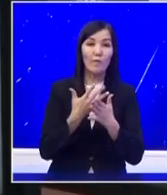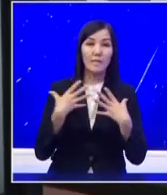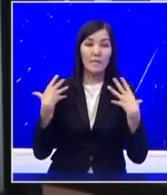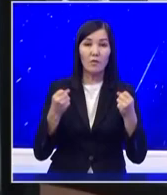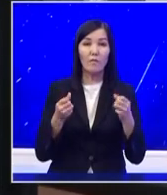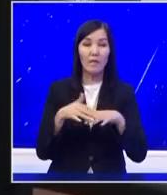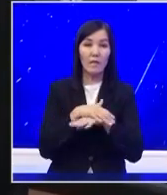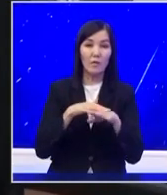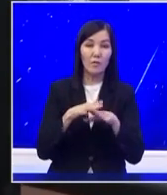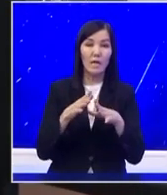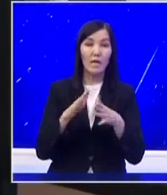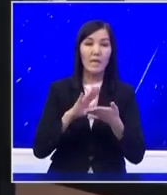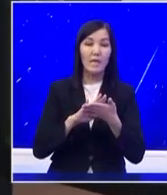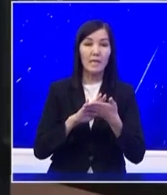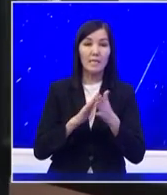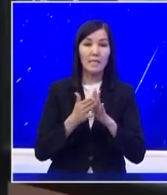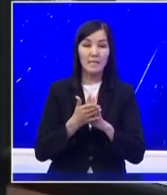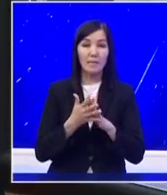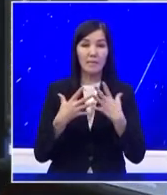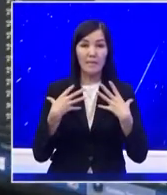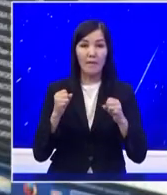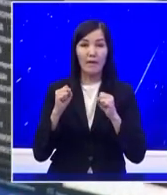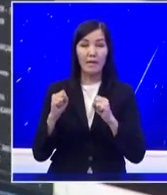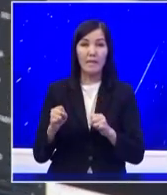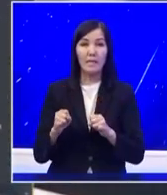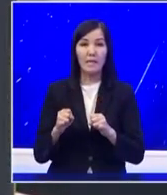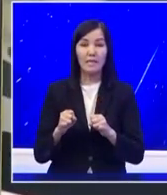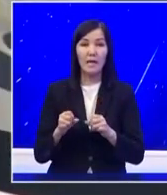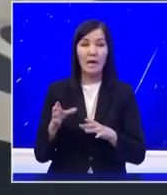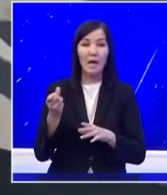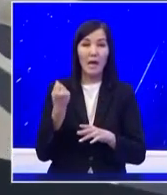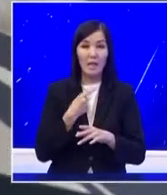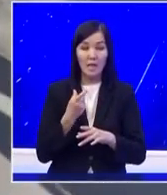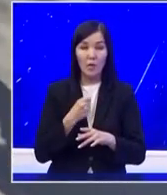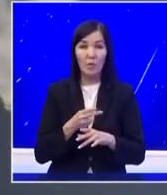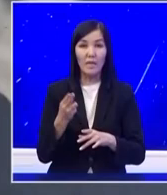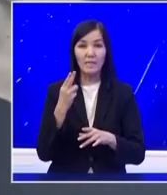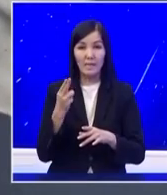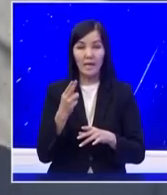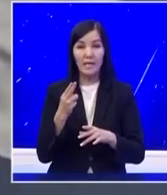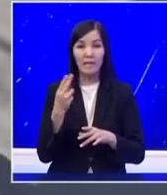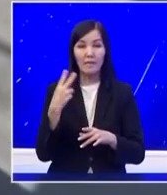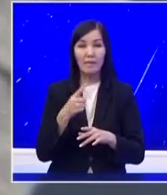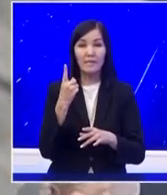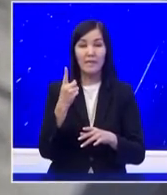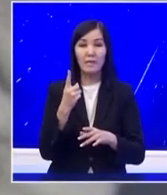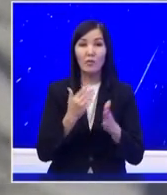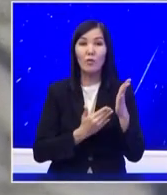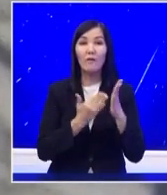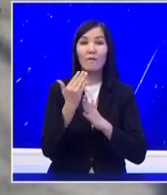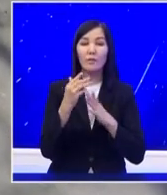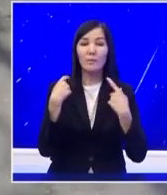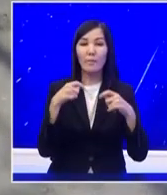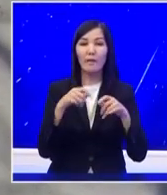системе здравоохранения предусматривает запрет на продажу алкоголя и сигарет лицам младше 21 года, а также ограничение потребления